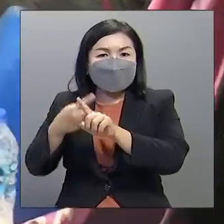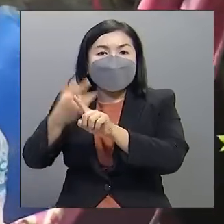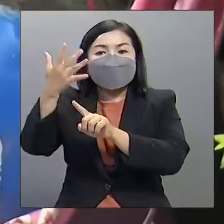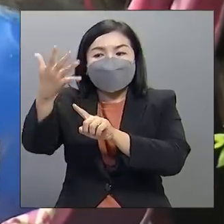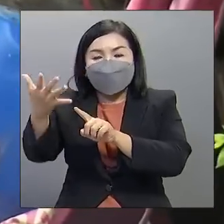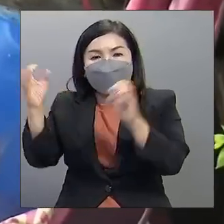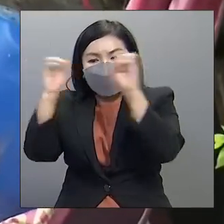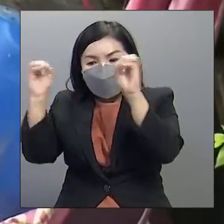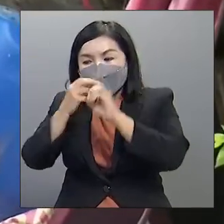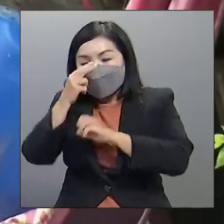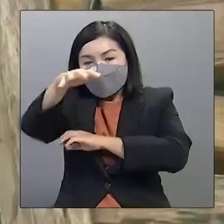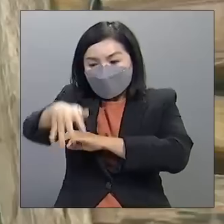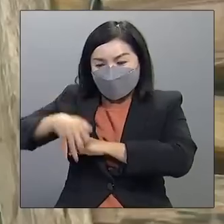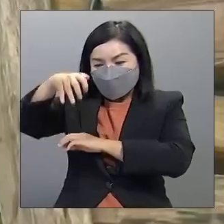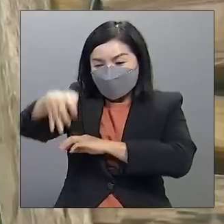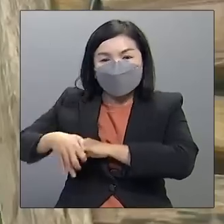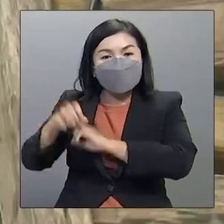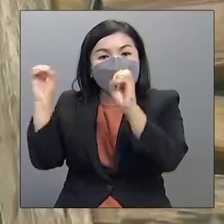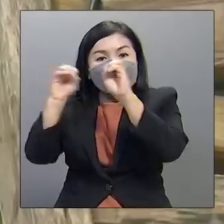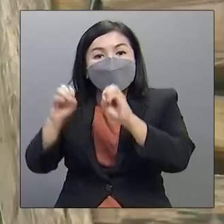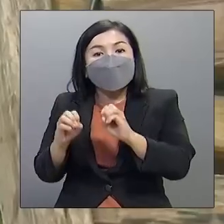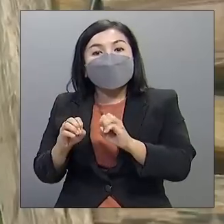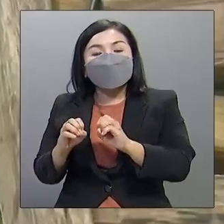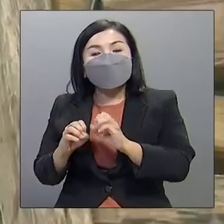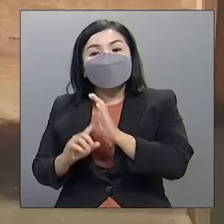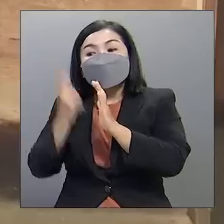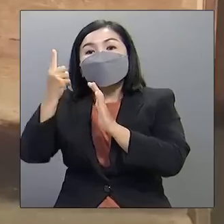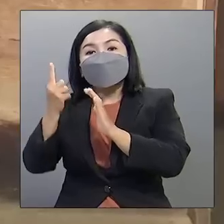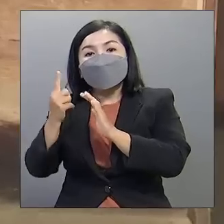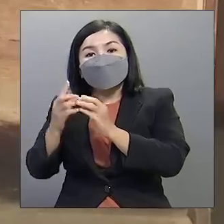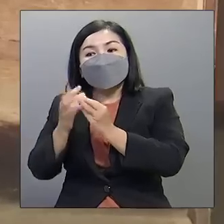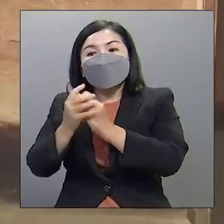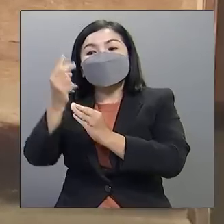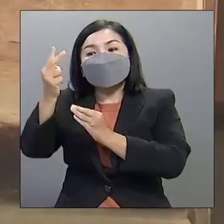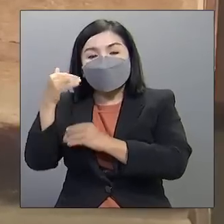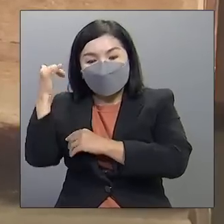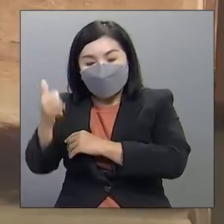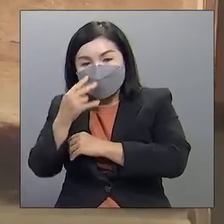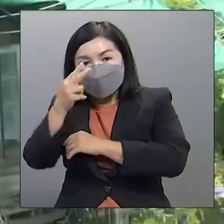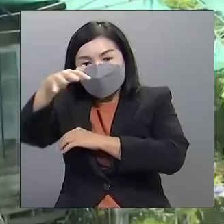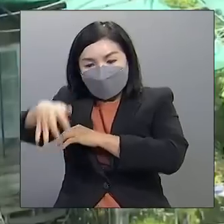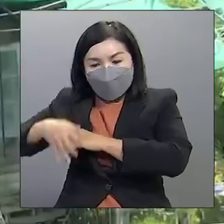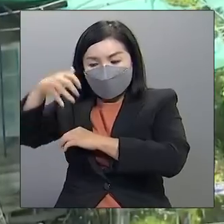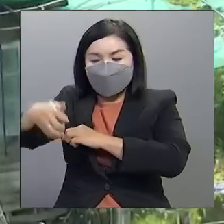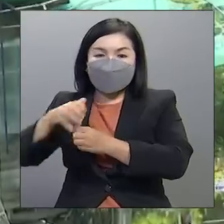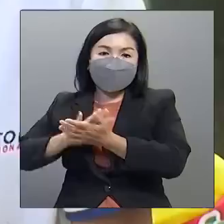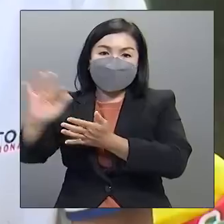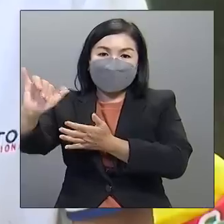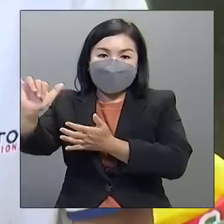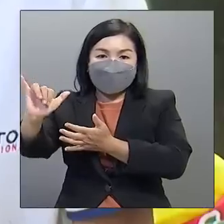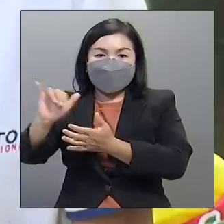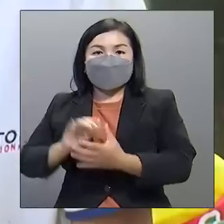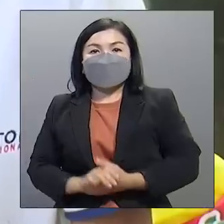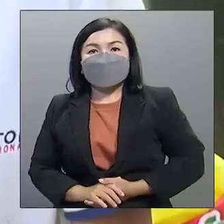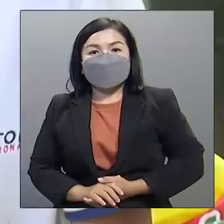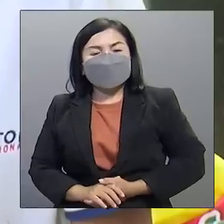แทบไม่เคยเห็นการเข้ามาลอกคลองเลยนะคะเพิ่งจะเห็นเจ้าหน้าที่เริ่มเข้ามาสักประมาณ2สัปดาห์ที่แล้วแต่ว่าก็ยังไม่เสร็จค่ะ คุณคิ